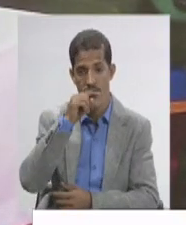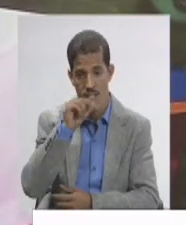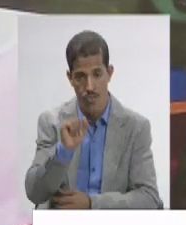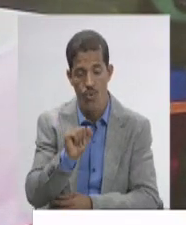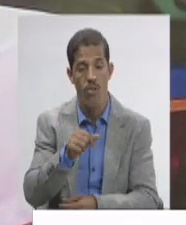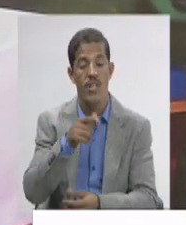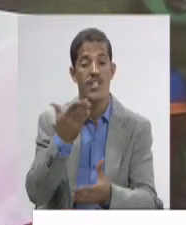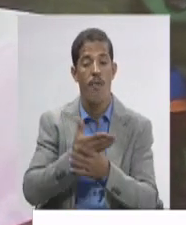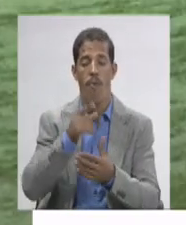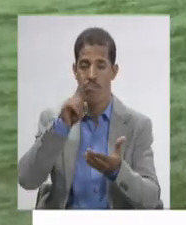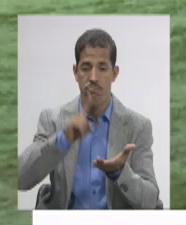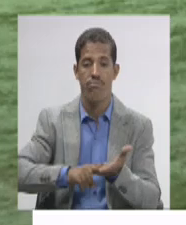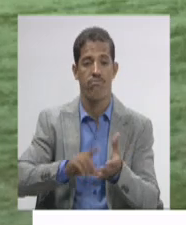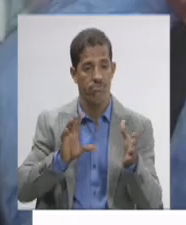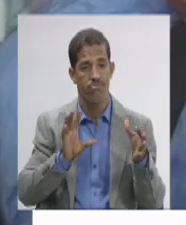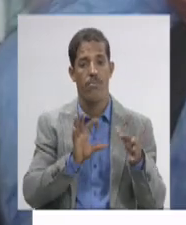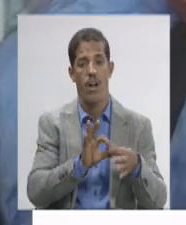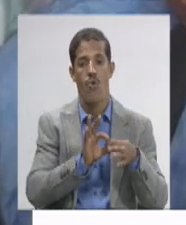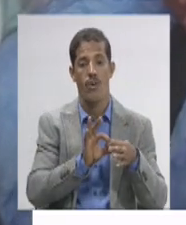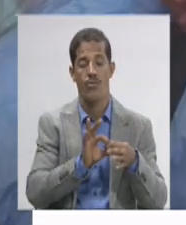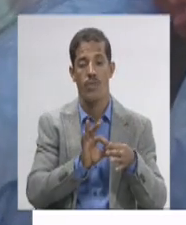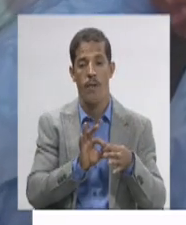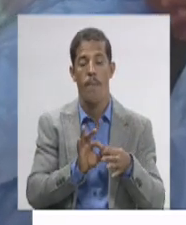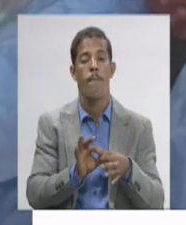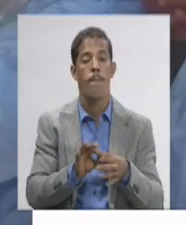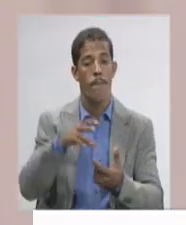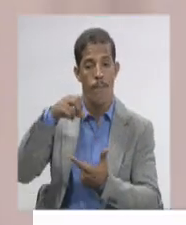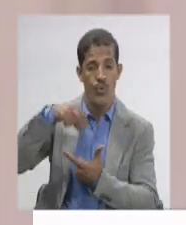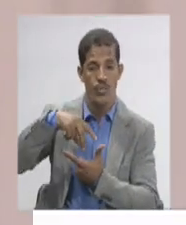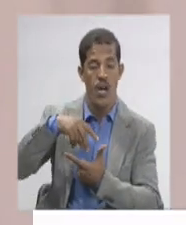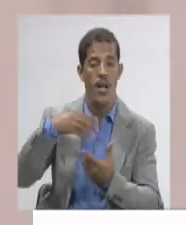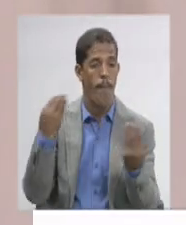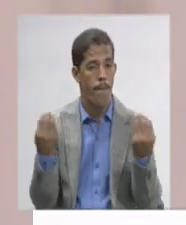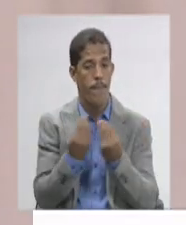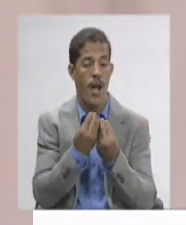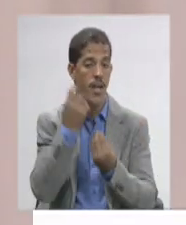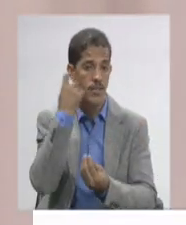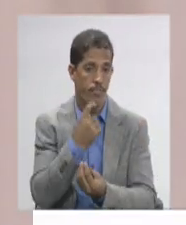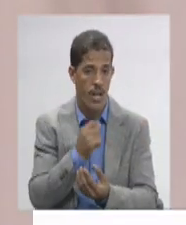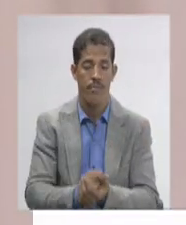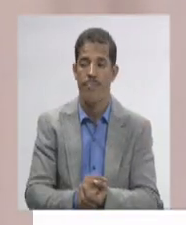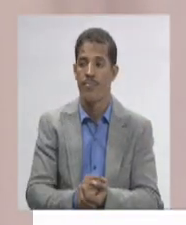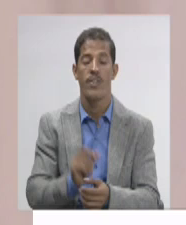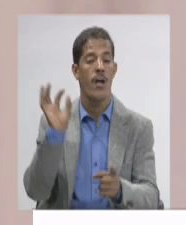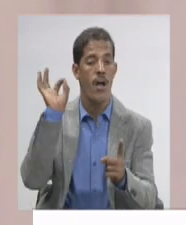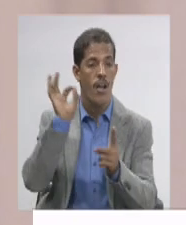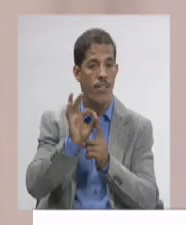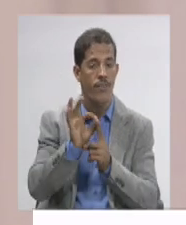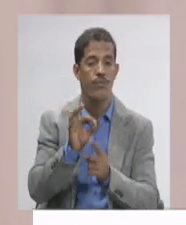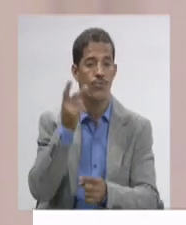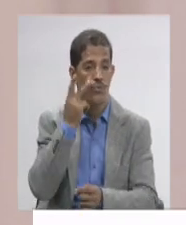لعنق الروابط الثنائيه بين البلدين والذي يهدف الى استغلال